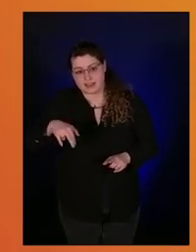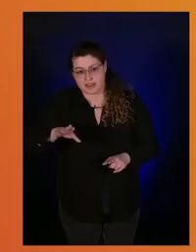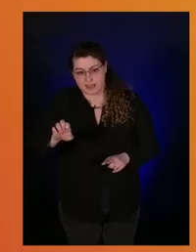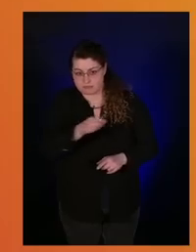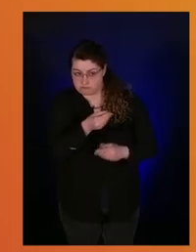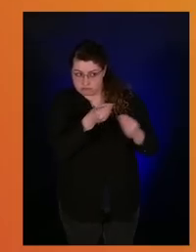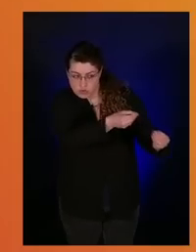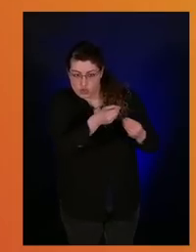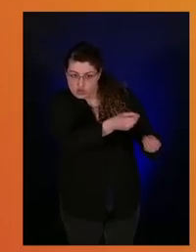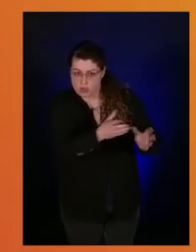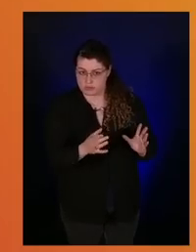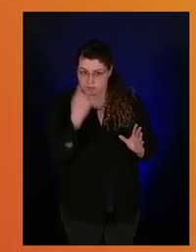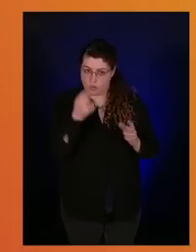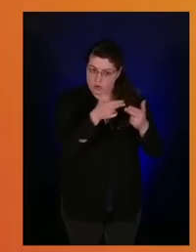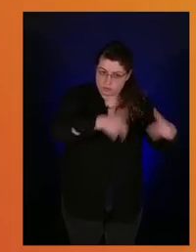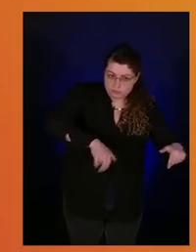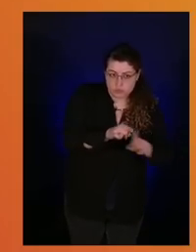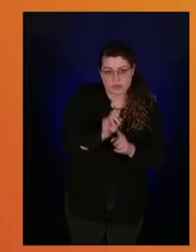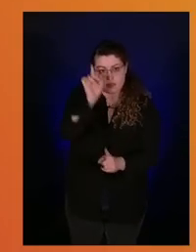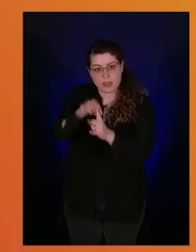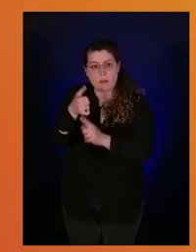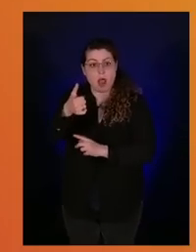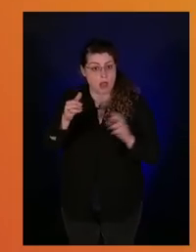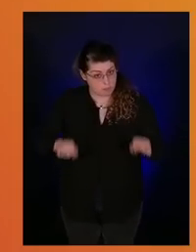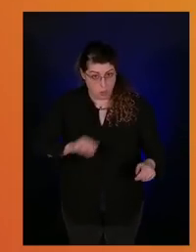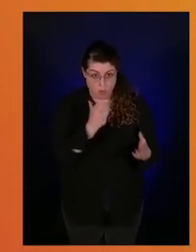C'est pour le préambule et puis pour le thème 1, donc on n'hésite pas.